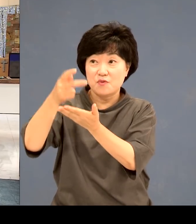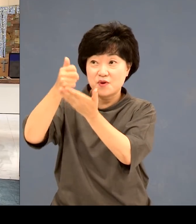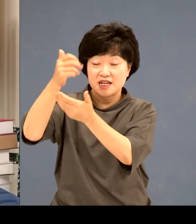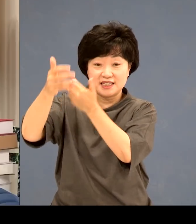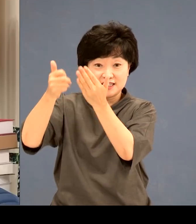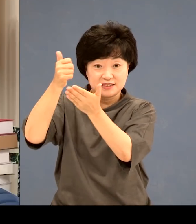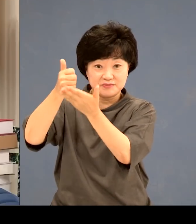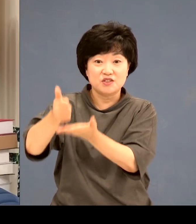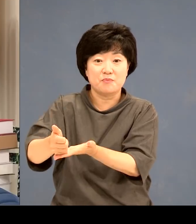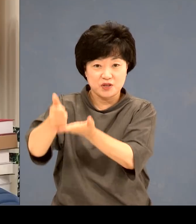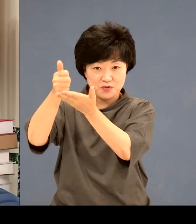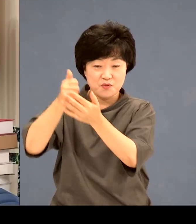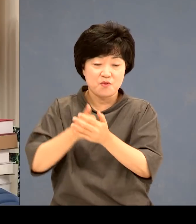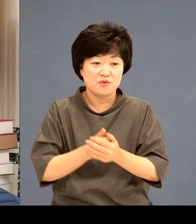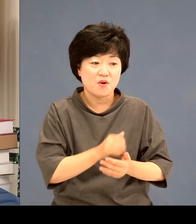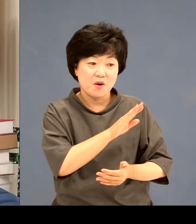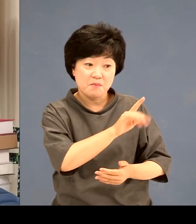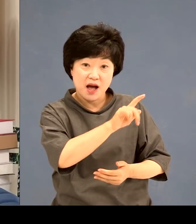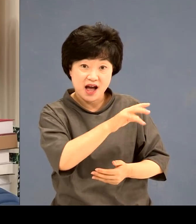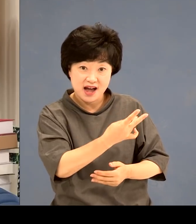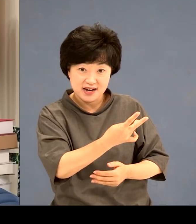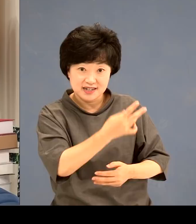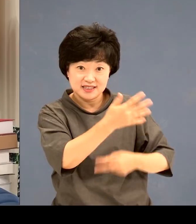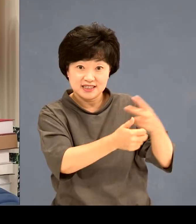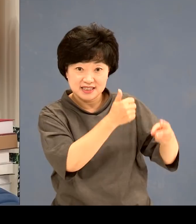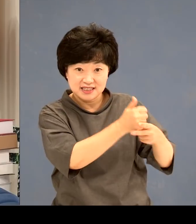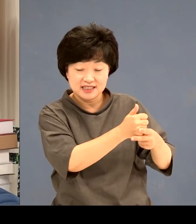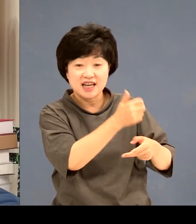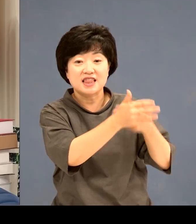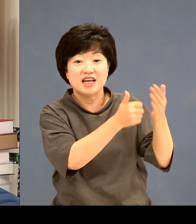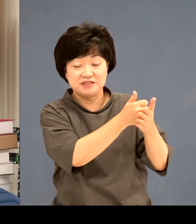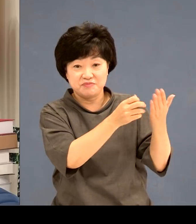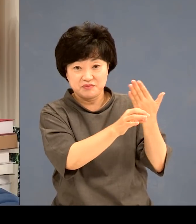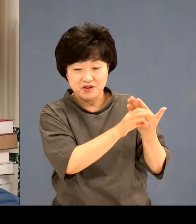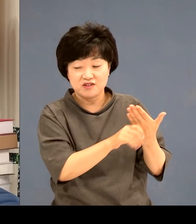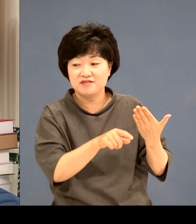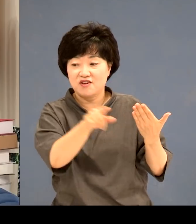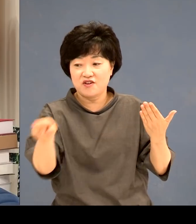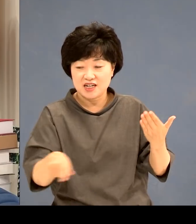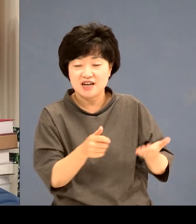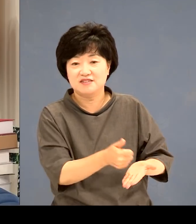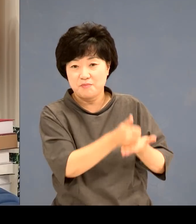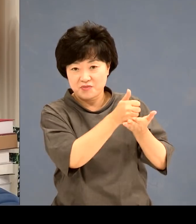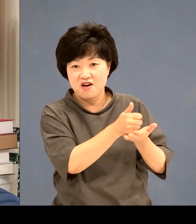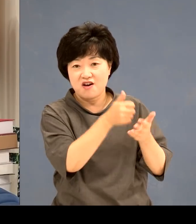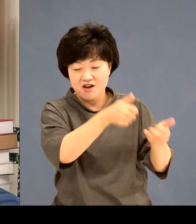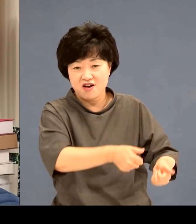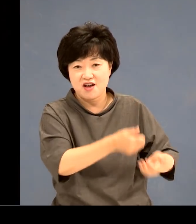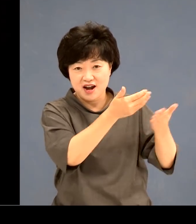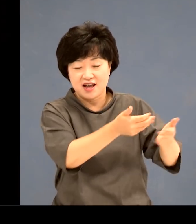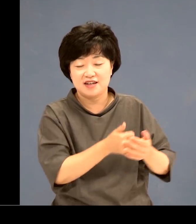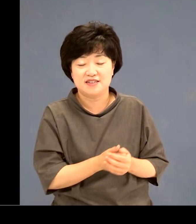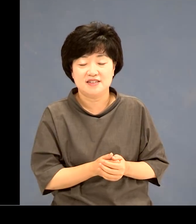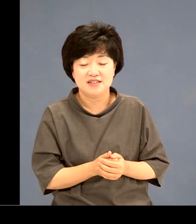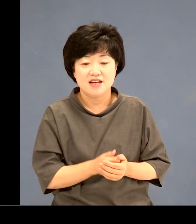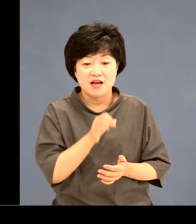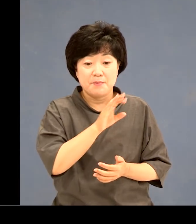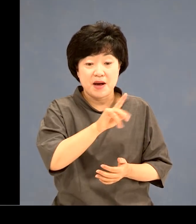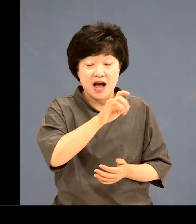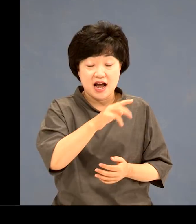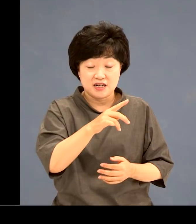여호와 하나님이 하나님이면 네. 하나님을 섬기고 바알이 하나님이면 너희들이 바알을 섬기라고 해서 바알